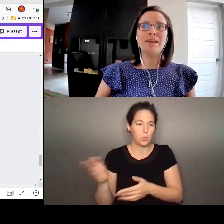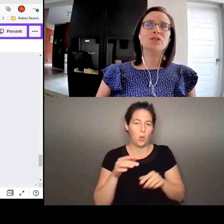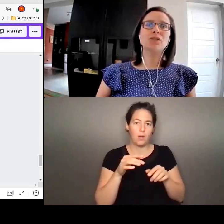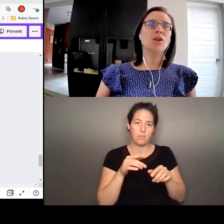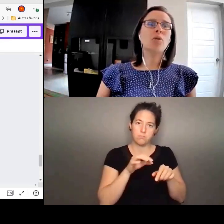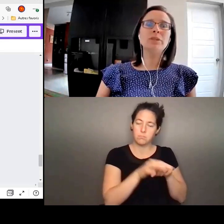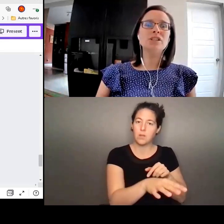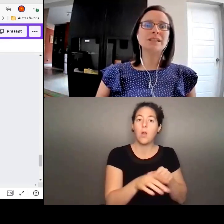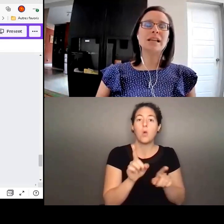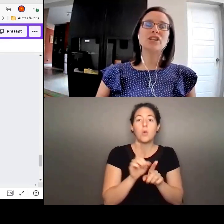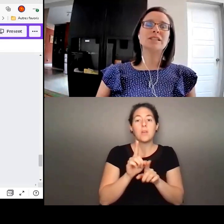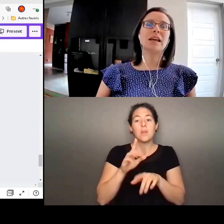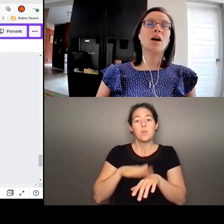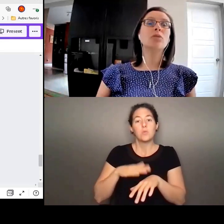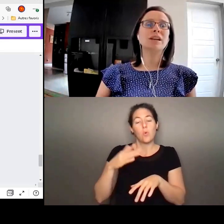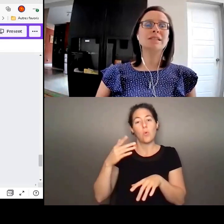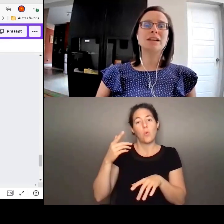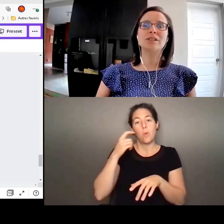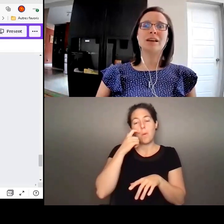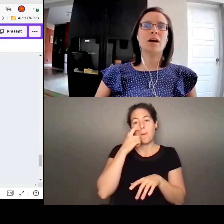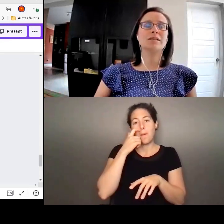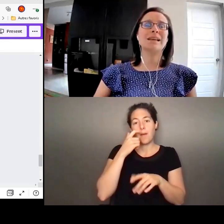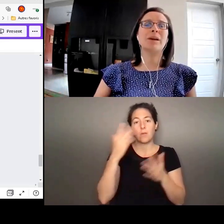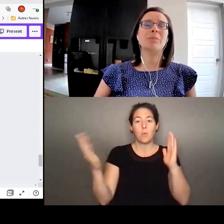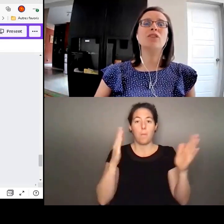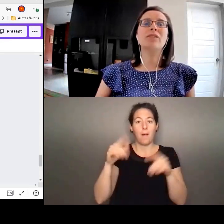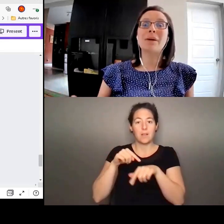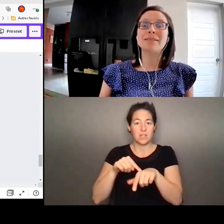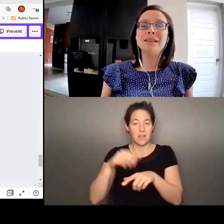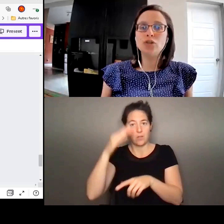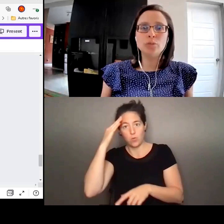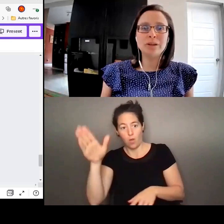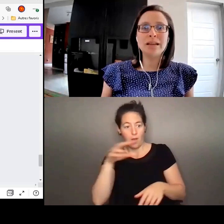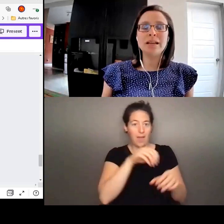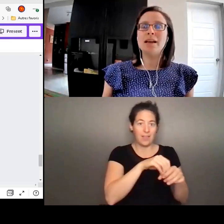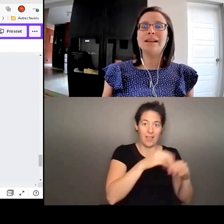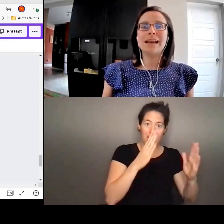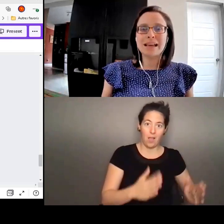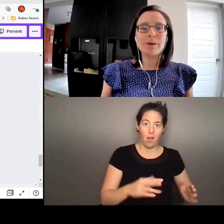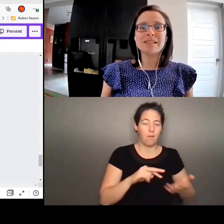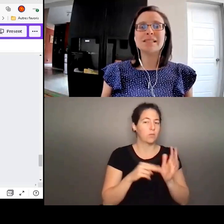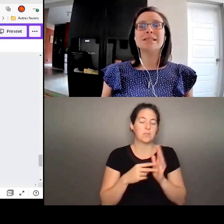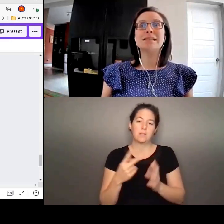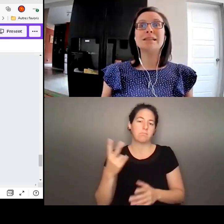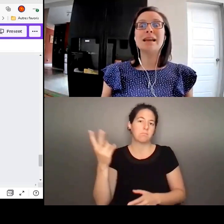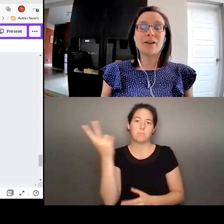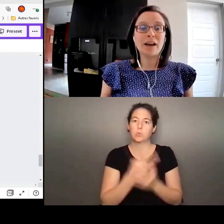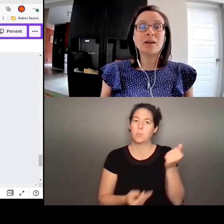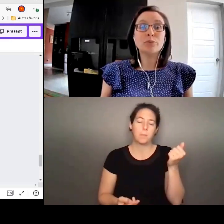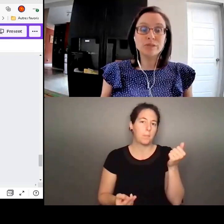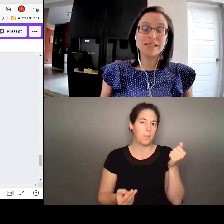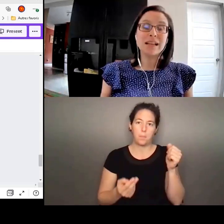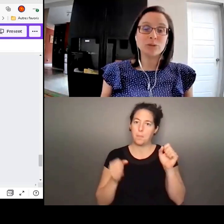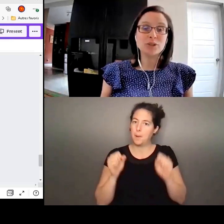bien, c'est sûr que combiner jardinage extérieur ou jardinage intérieur, ça permet de vraiment décupler la capacité à